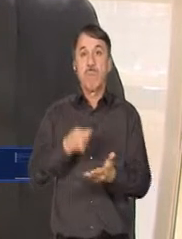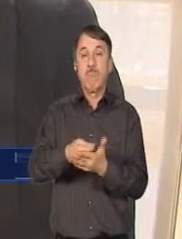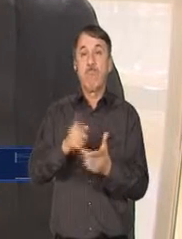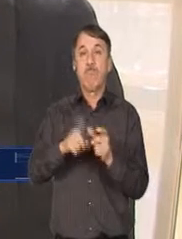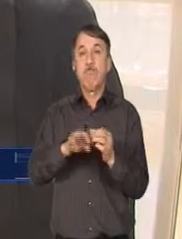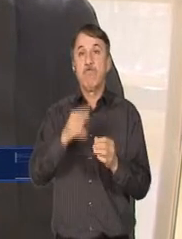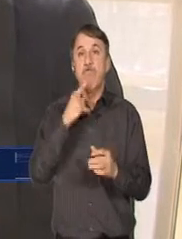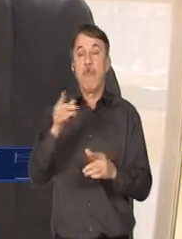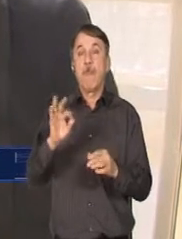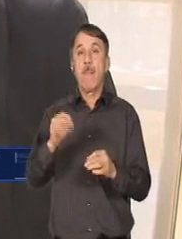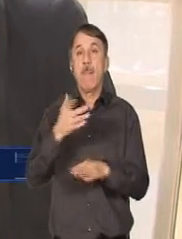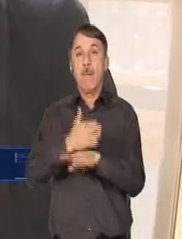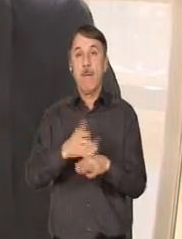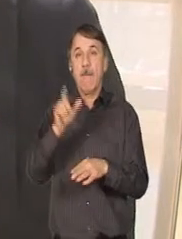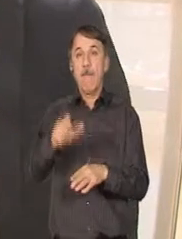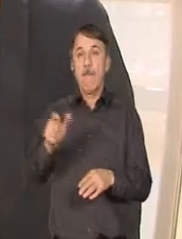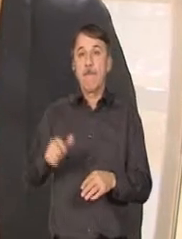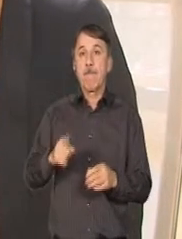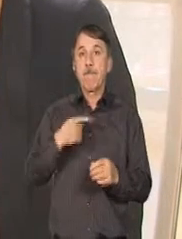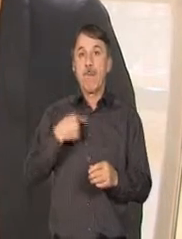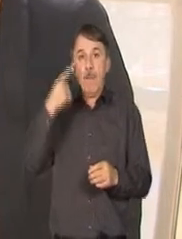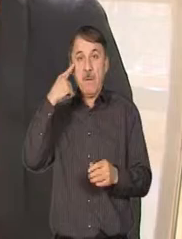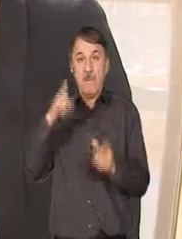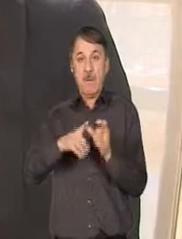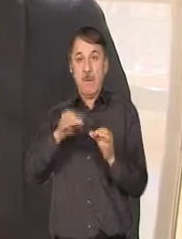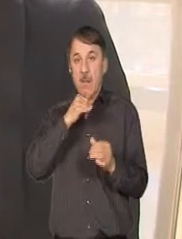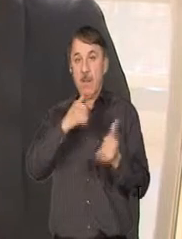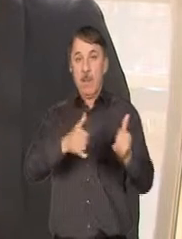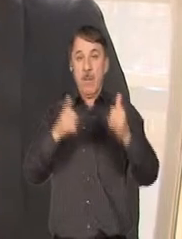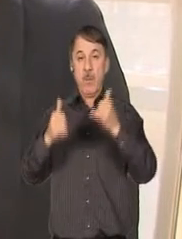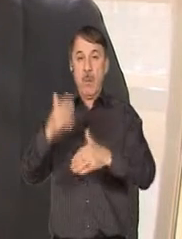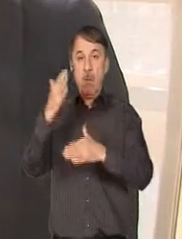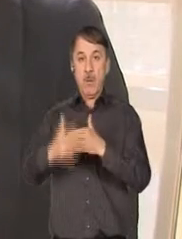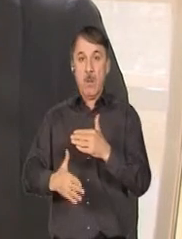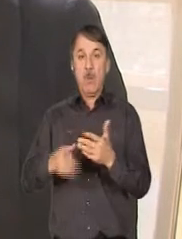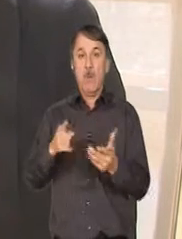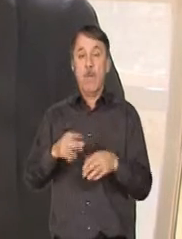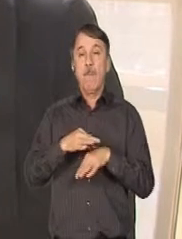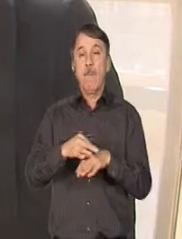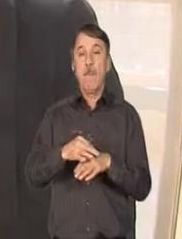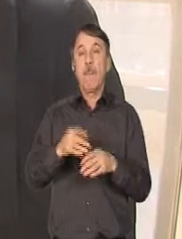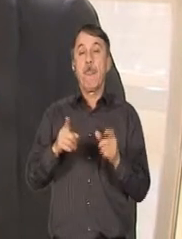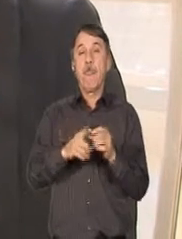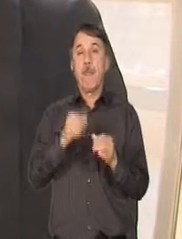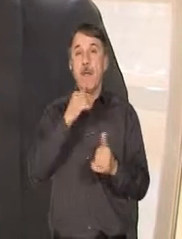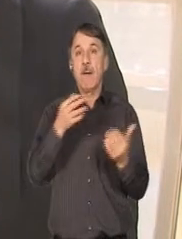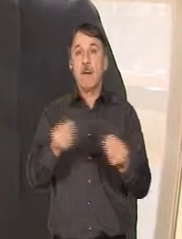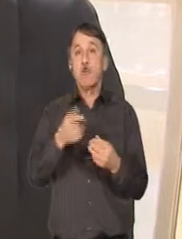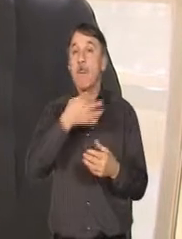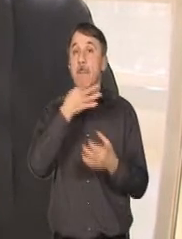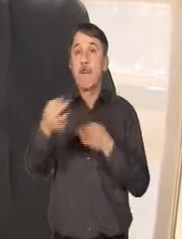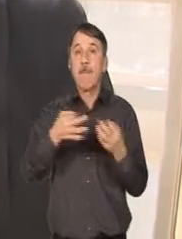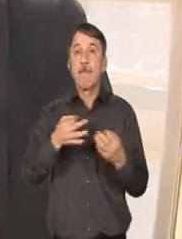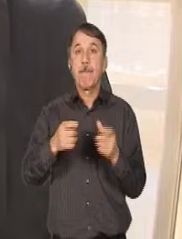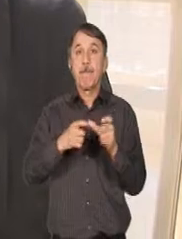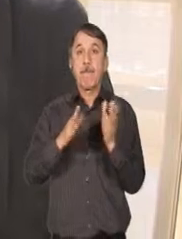planovima, strategijama i prioritetima, u maju 2014. godine otvorili smo laboratoriju za skeniranje. Između ostalog,